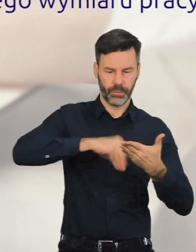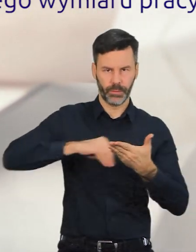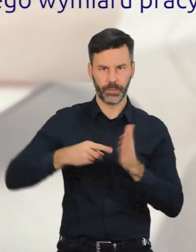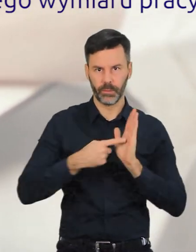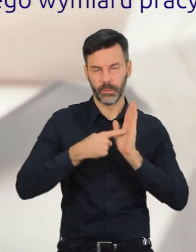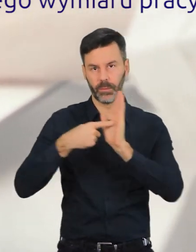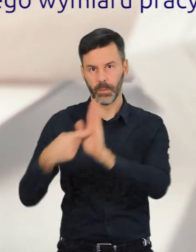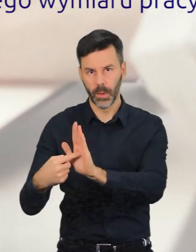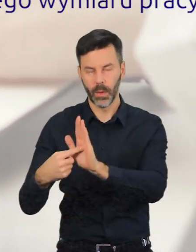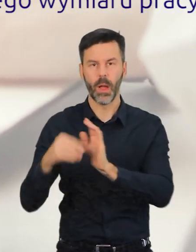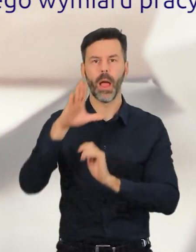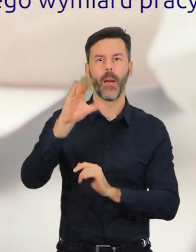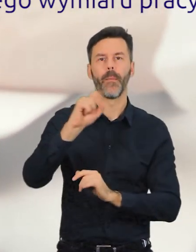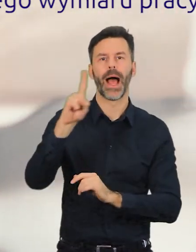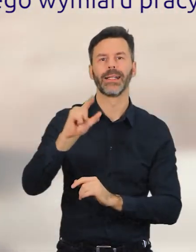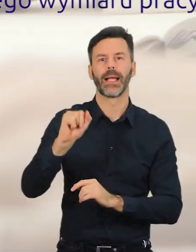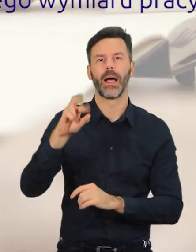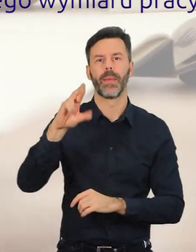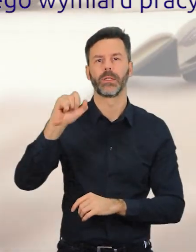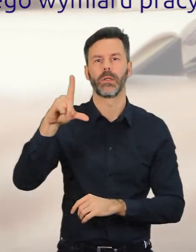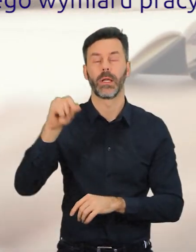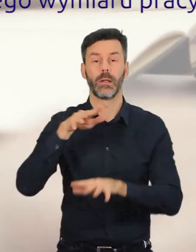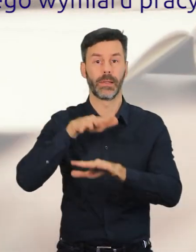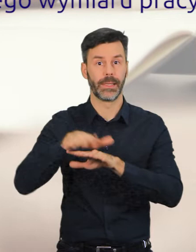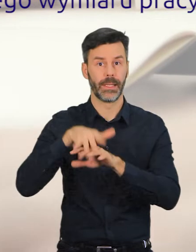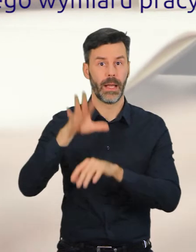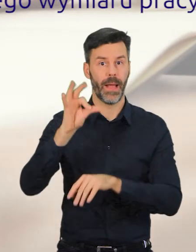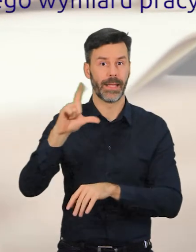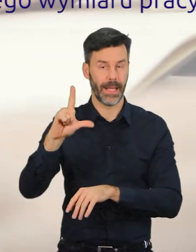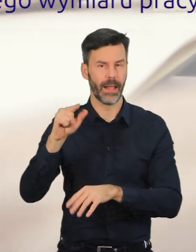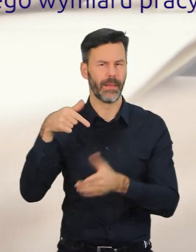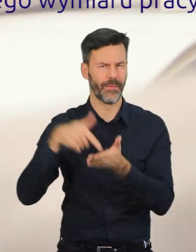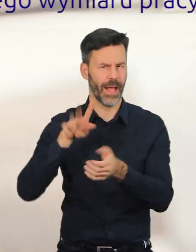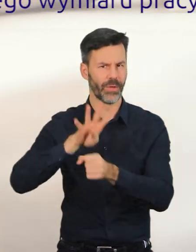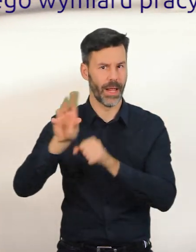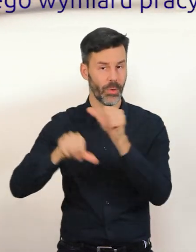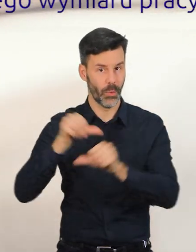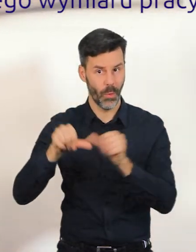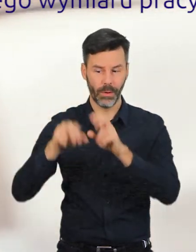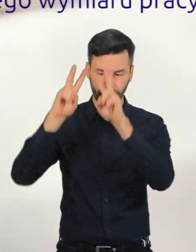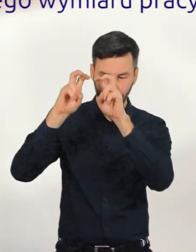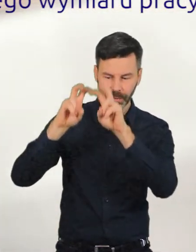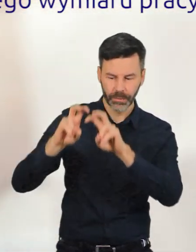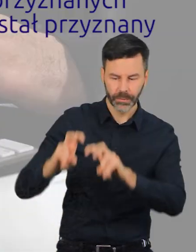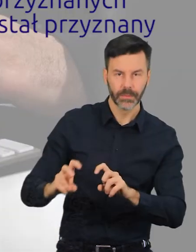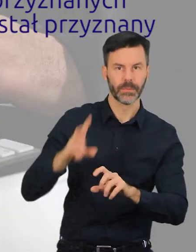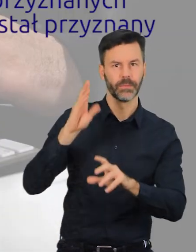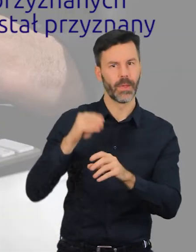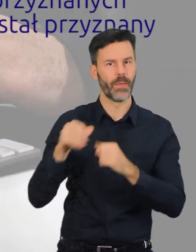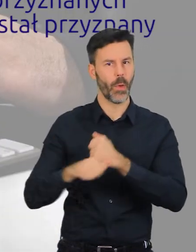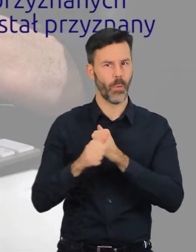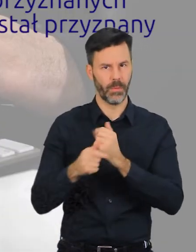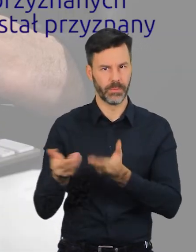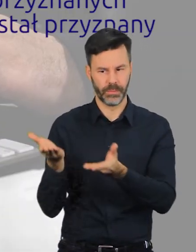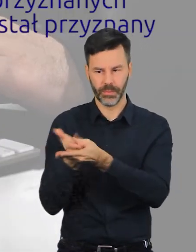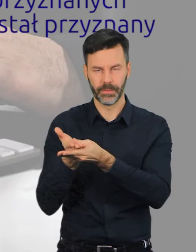baza personelu w systemie SL 2014 będzie weryfikowana w odniesieniu do przedłożonego dokumentu. W przypadku